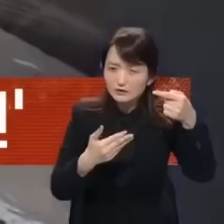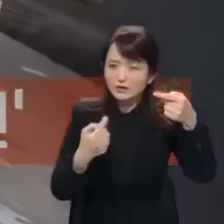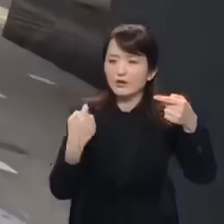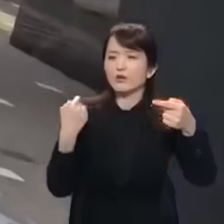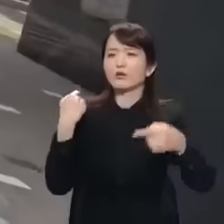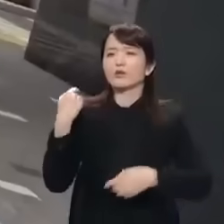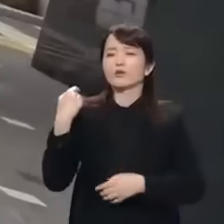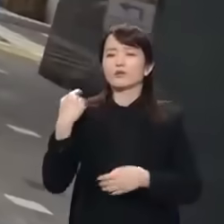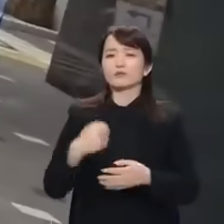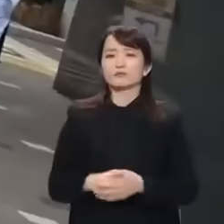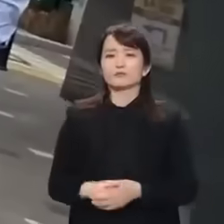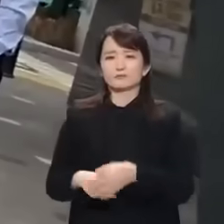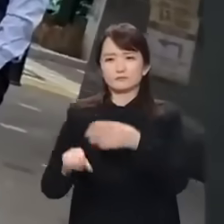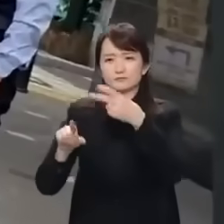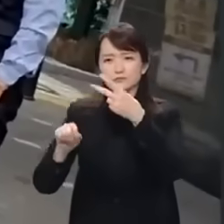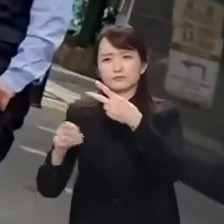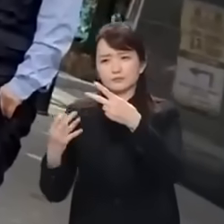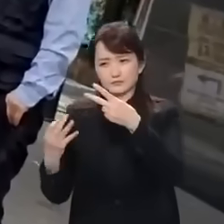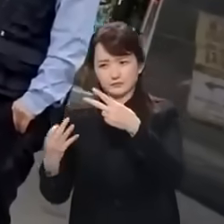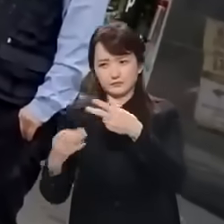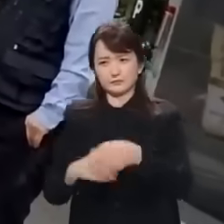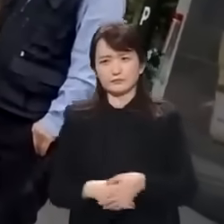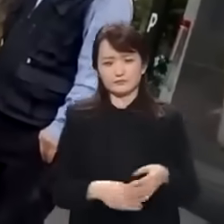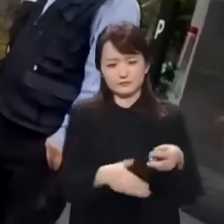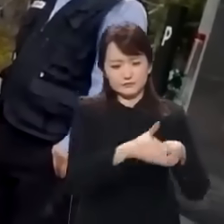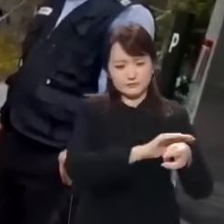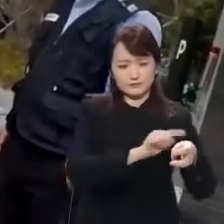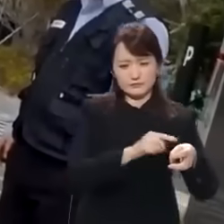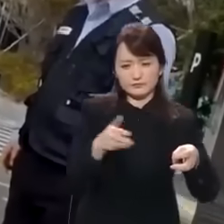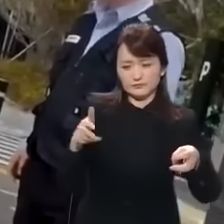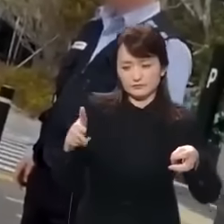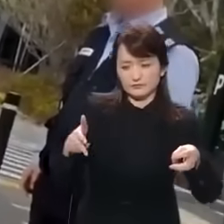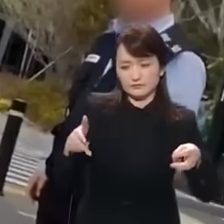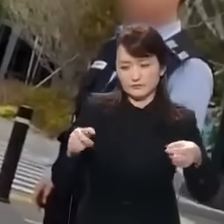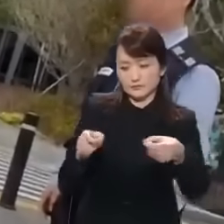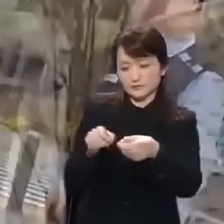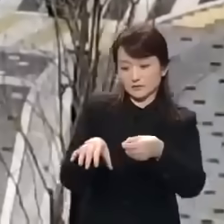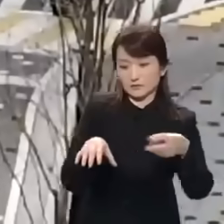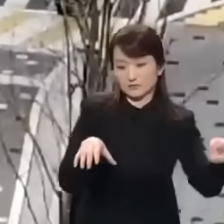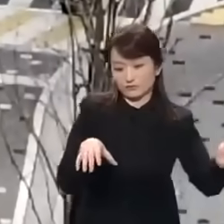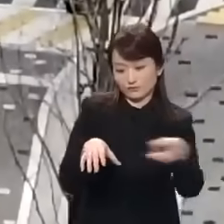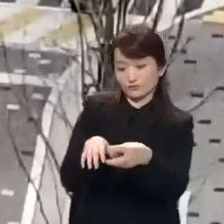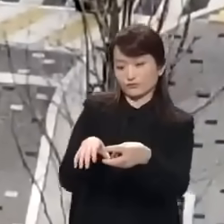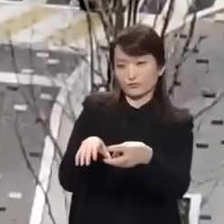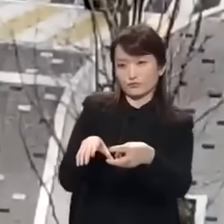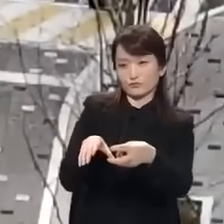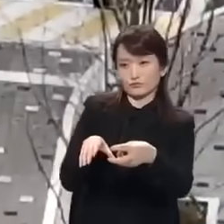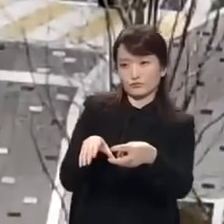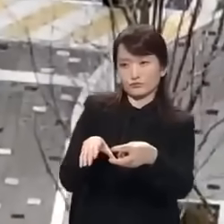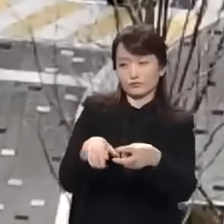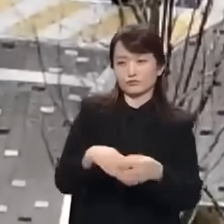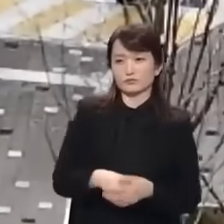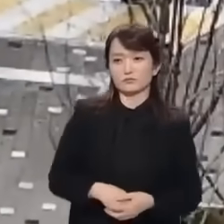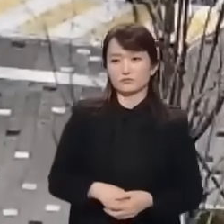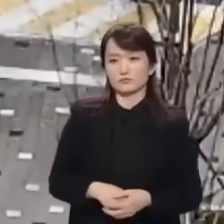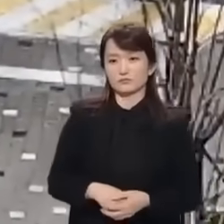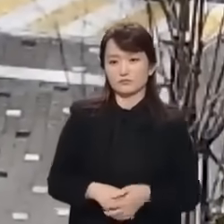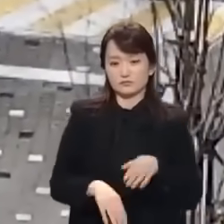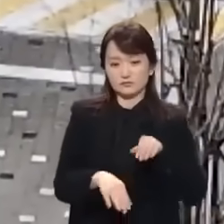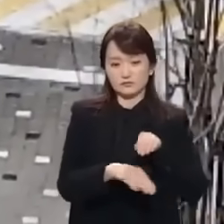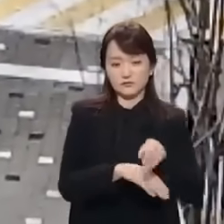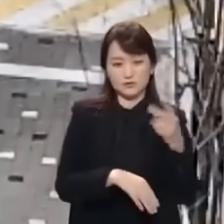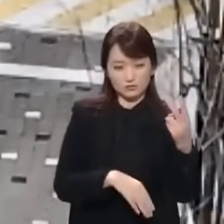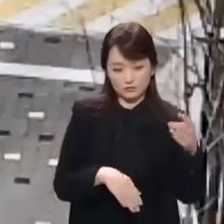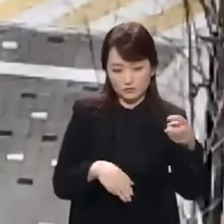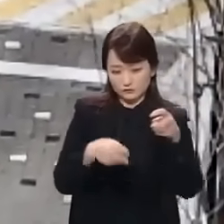어제인 2월 14일에도 차량을 이용해서 저렇게 주차장 입구를 막아버렸던 겁니다. 차 두 대를 이용해서 막은 적도 있었고요.